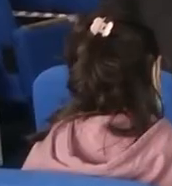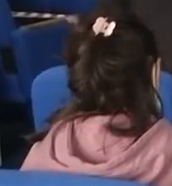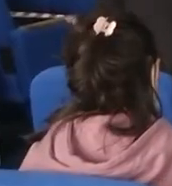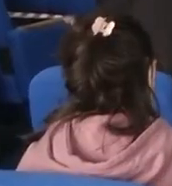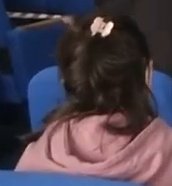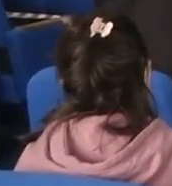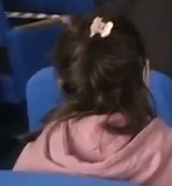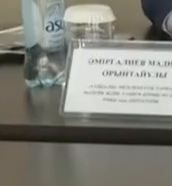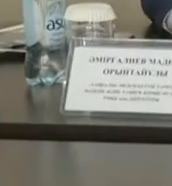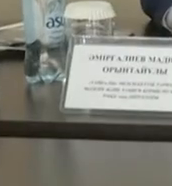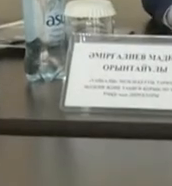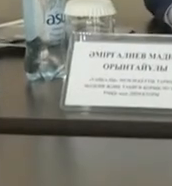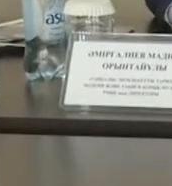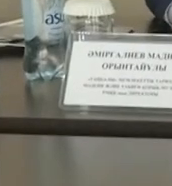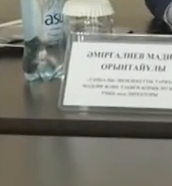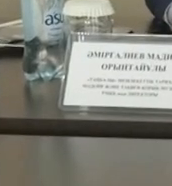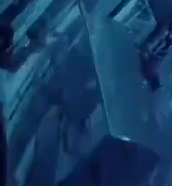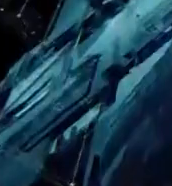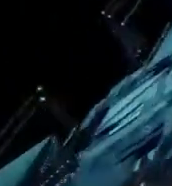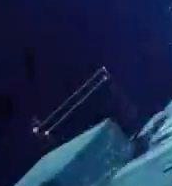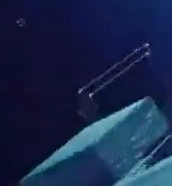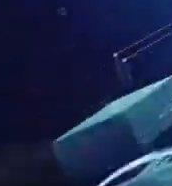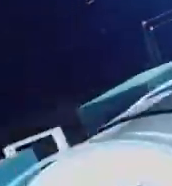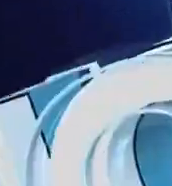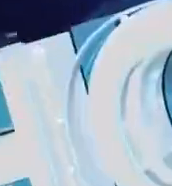Хасымжанова, Аманжол Жункешев, телеканал жетсу.